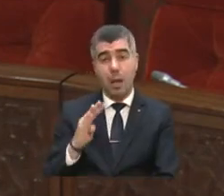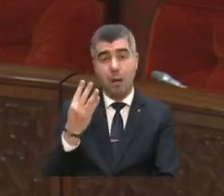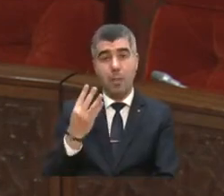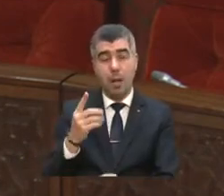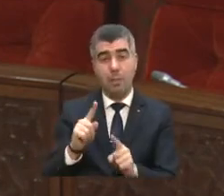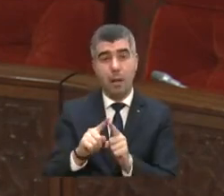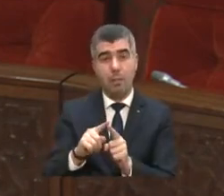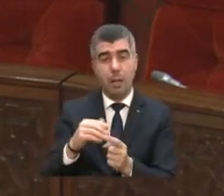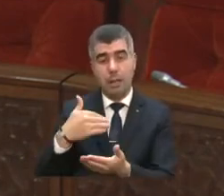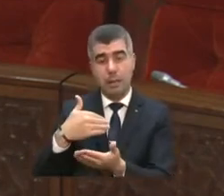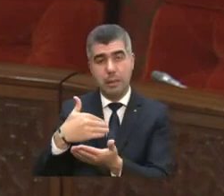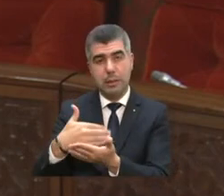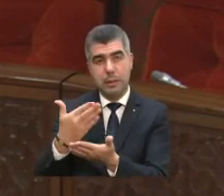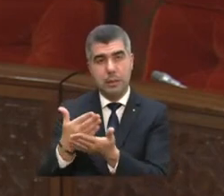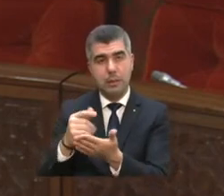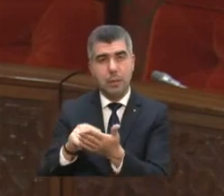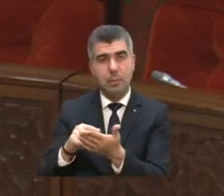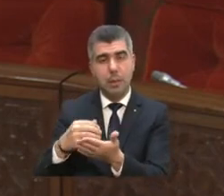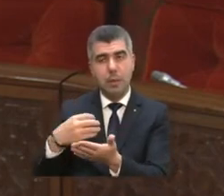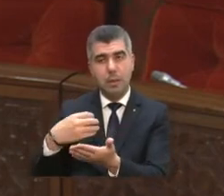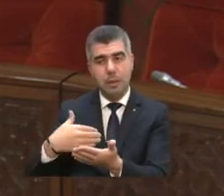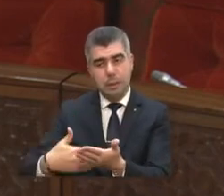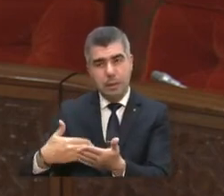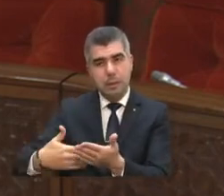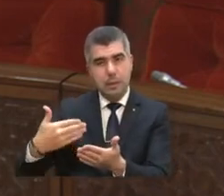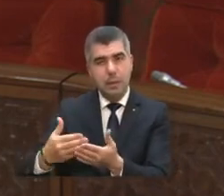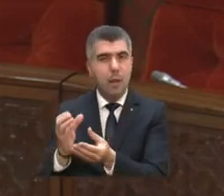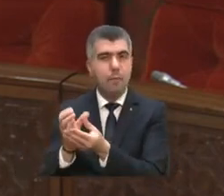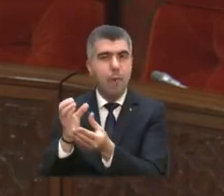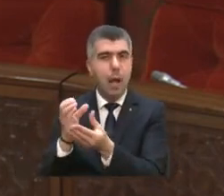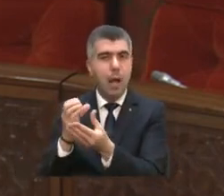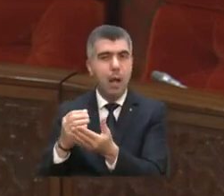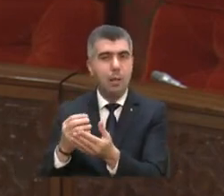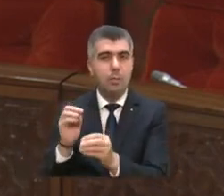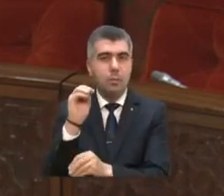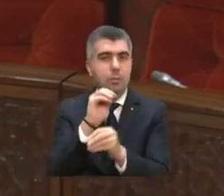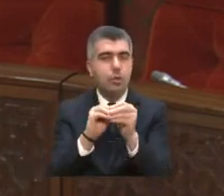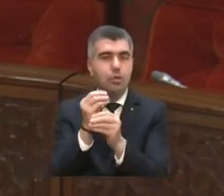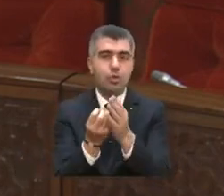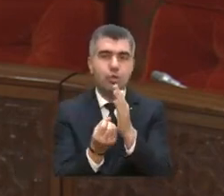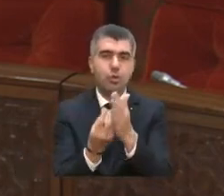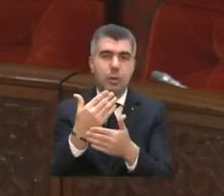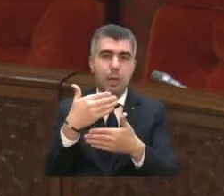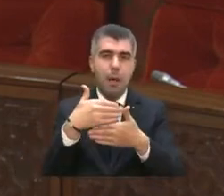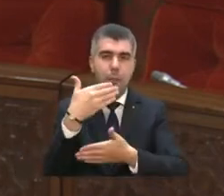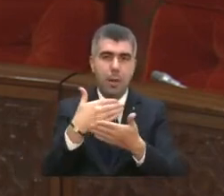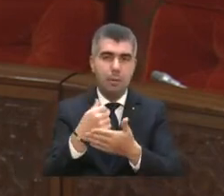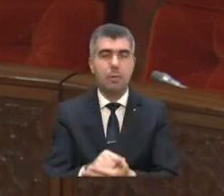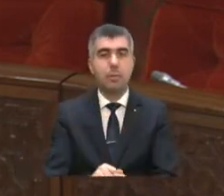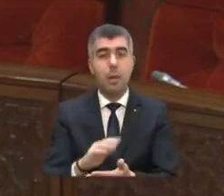المحطات اللوجستيكية تنزيلا للاستراتيجية الوطنية للتنافسية اللوجستيكية. وخامسا وأخيرا،